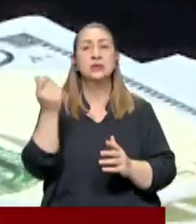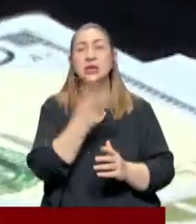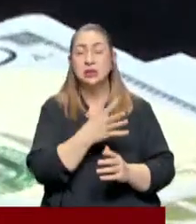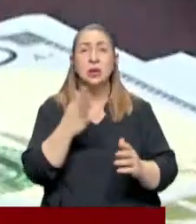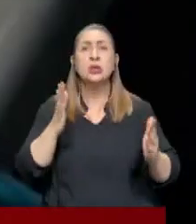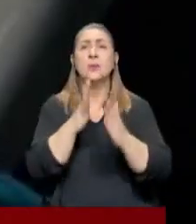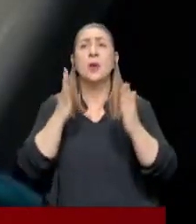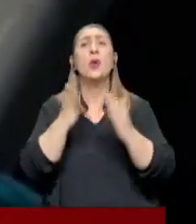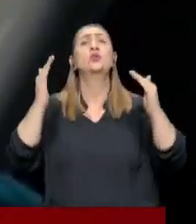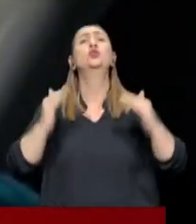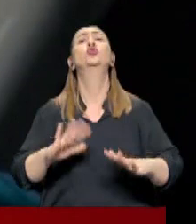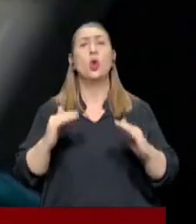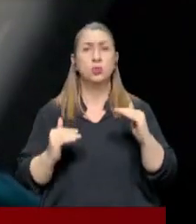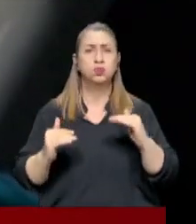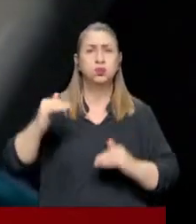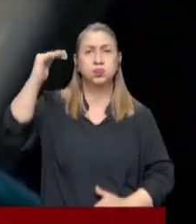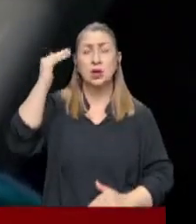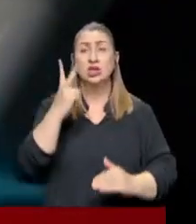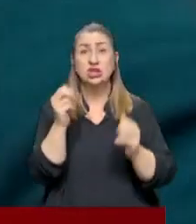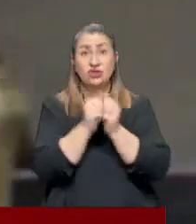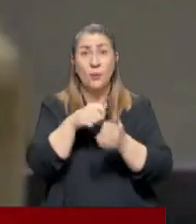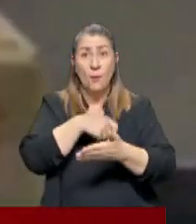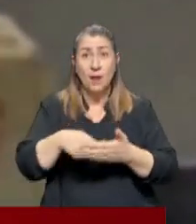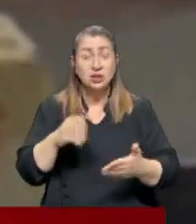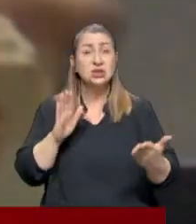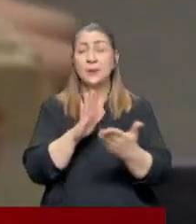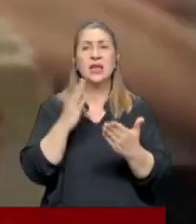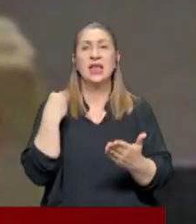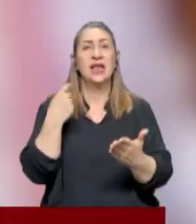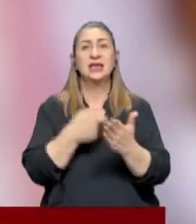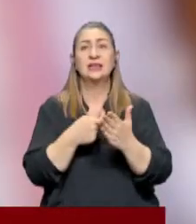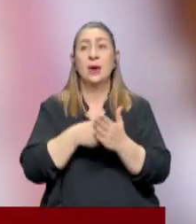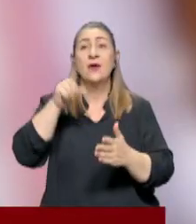tepkilere rağmen azalmıyor, artıyor dedi. Çift maaş tepkilerinin odağındaki